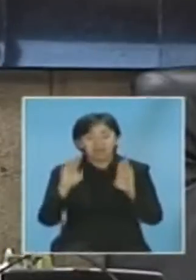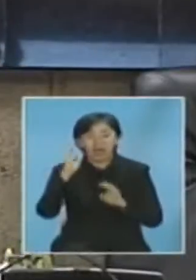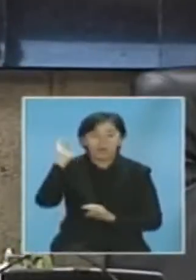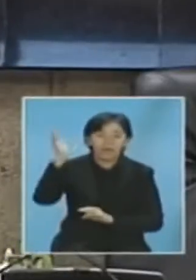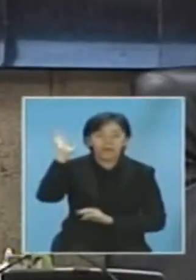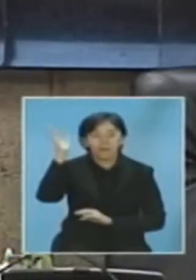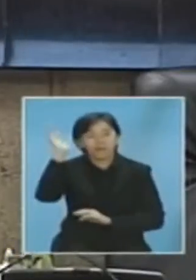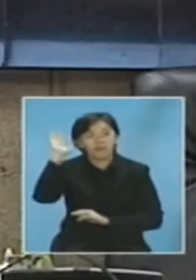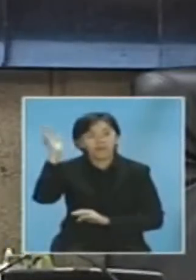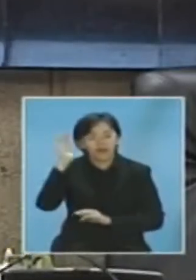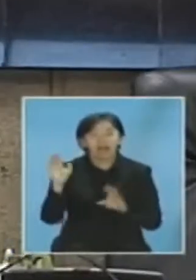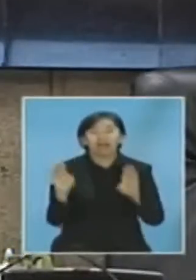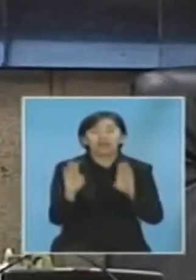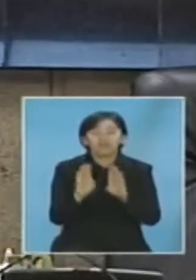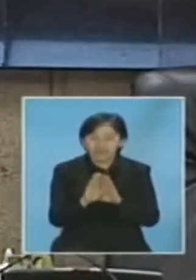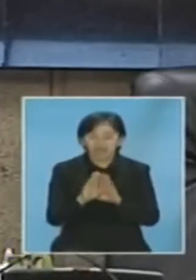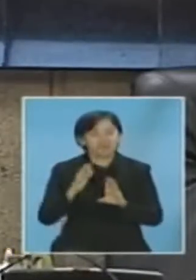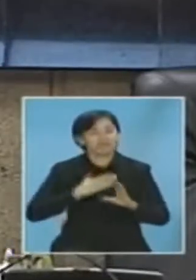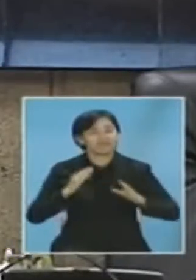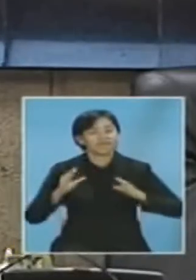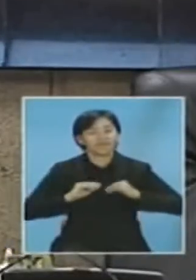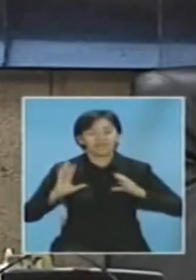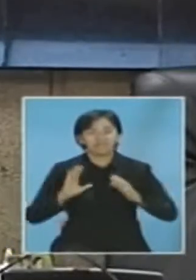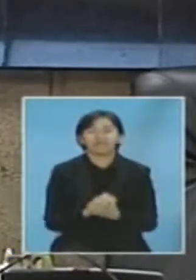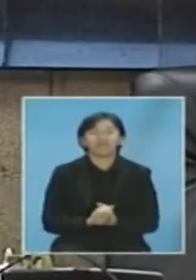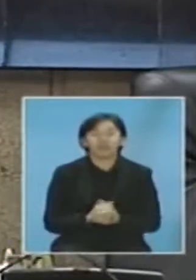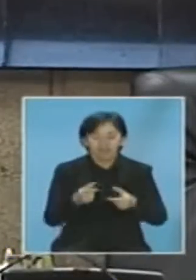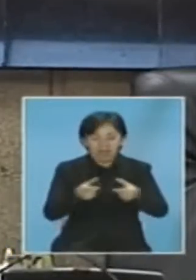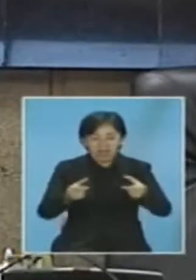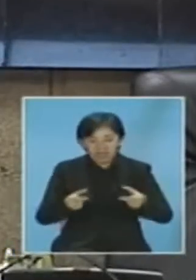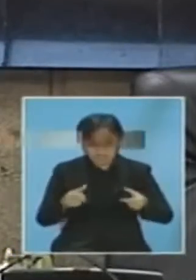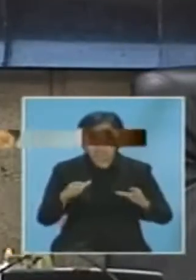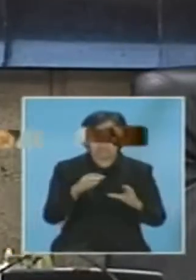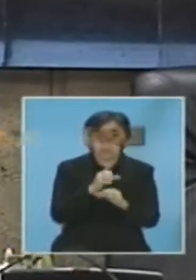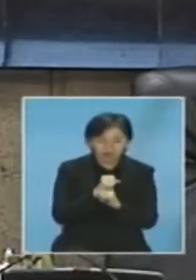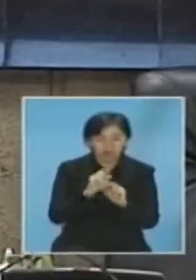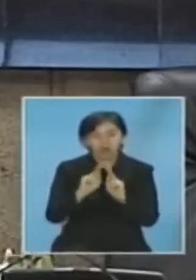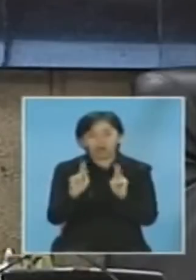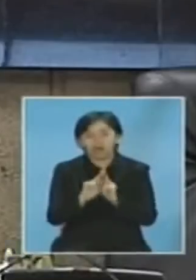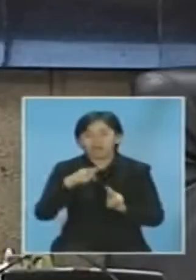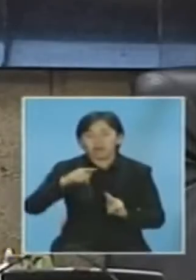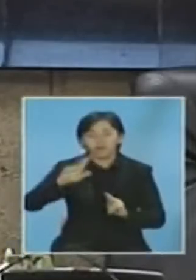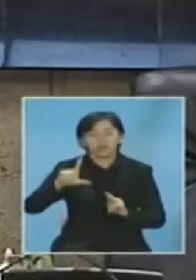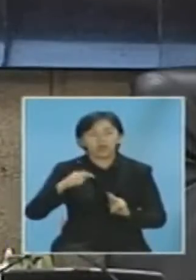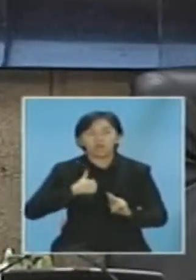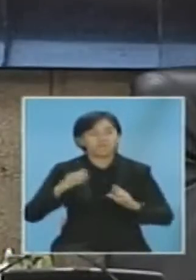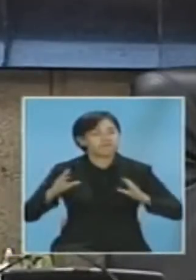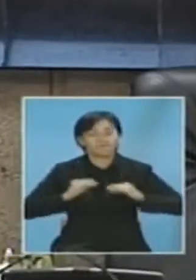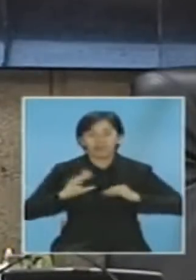เปิดและปิดสำนวนตลอดจนรายงานความคิดเห็นของคณะกรรมการปปช.ค่ะ